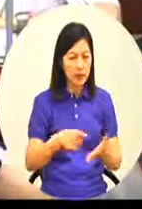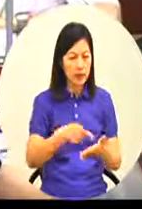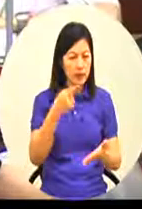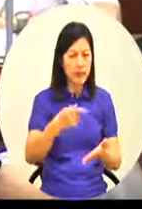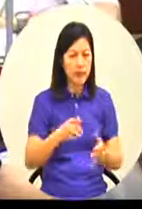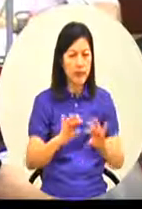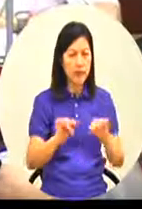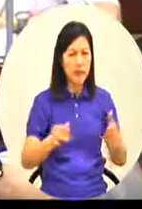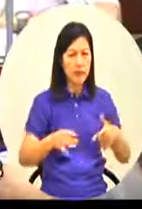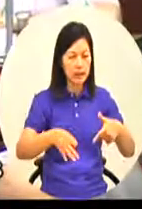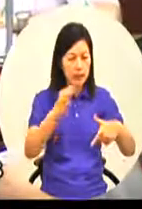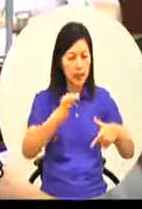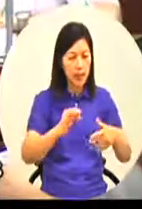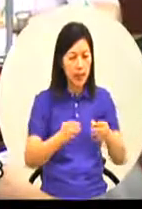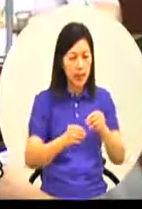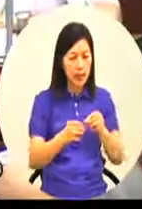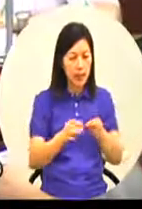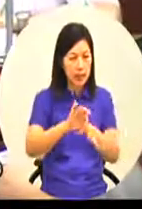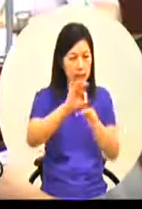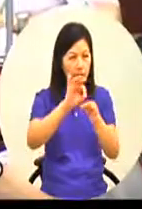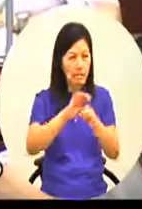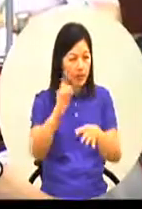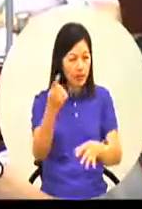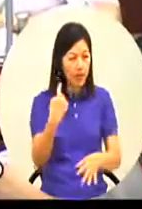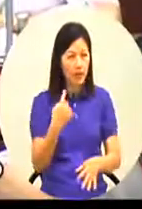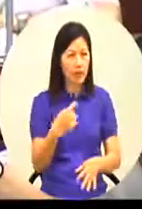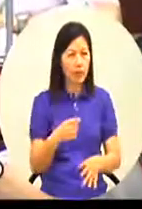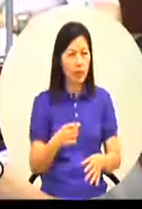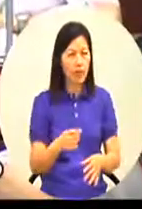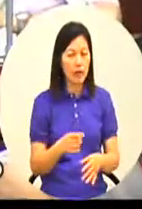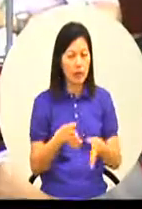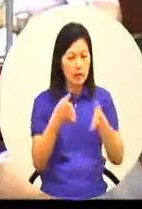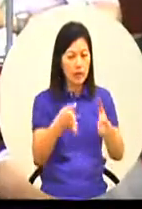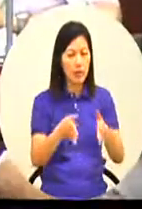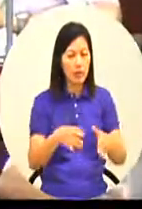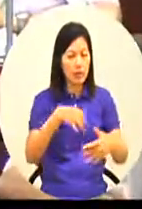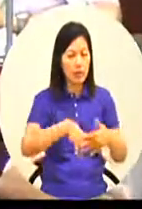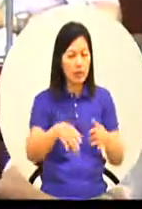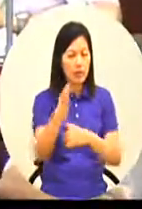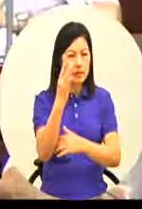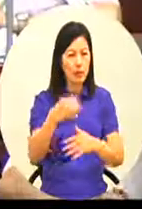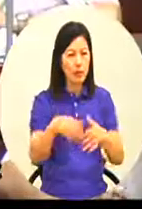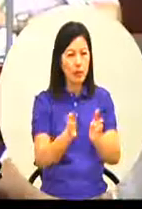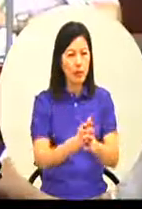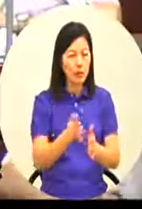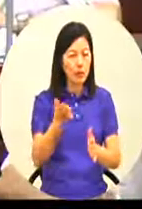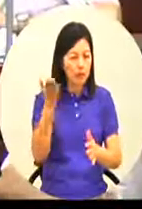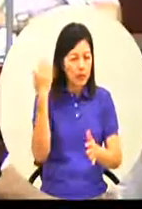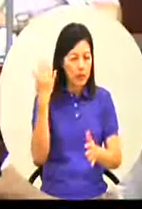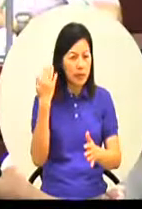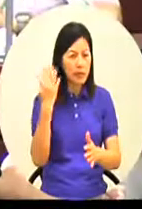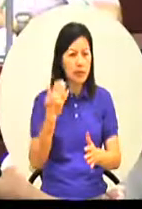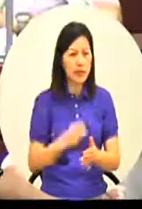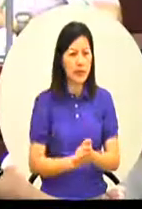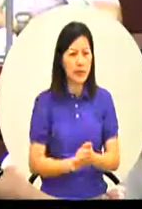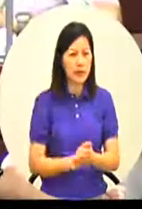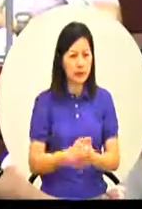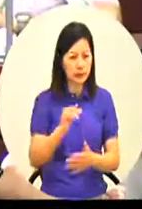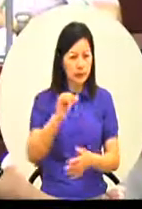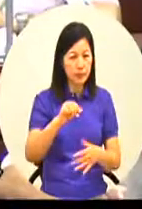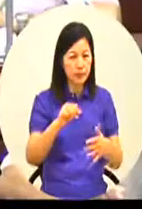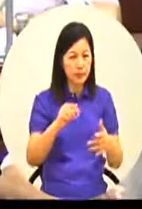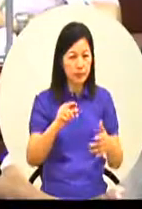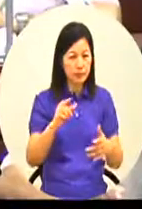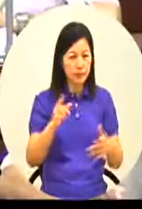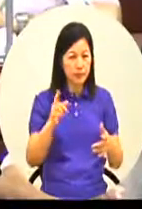价的一个因素啊。主要是内政部他在之前他已经有函示5个原则嘛，这个我